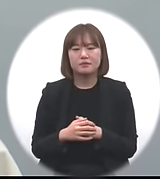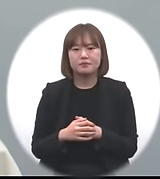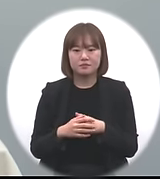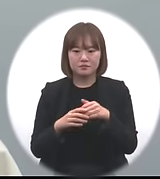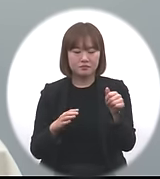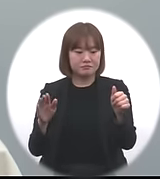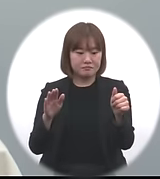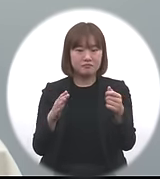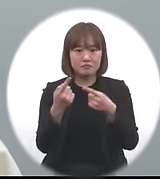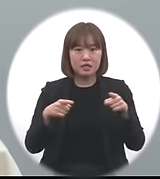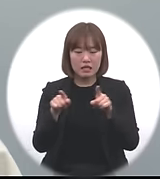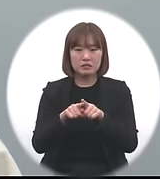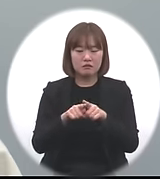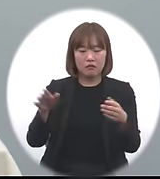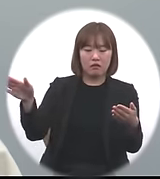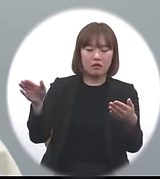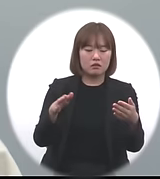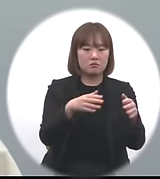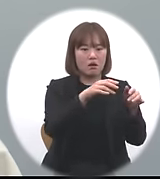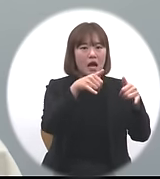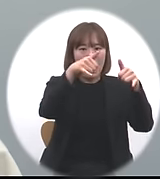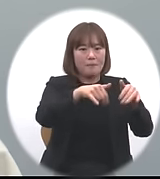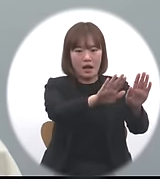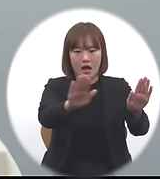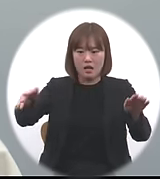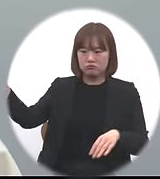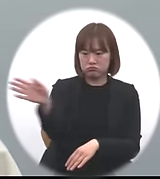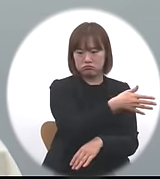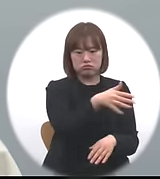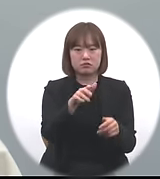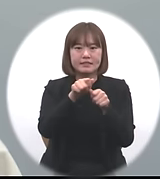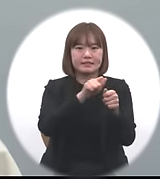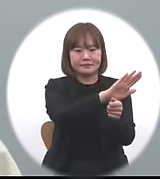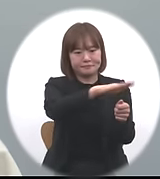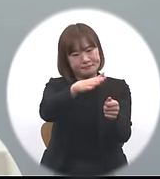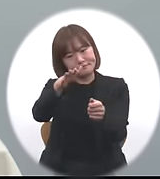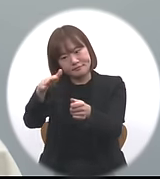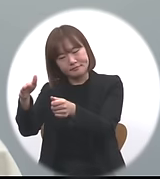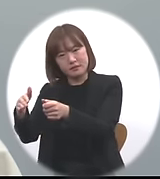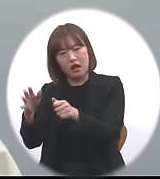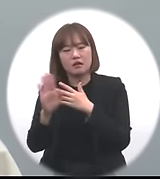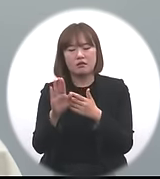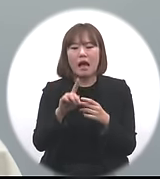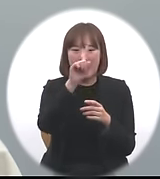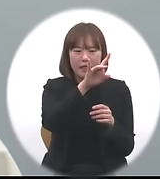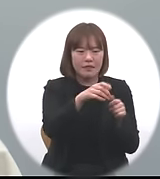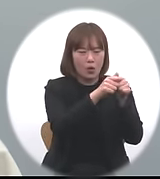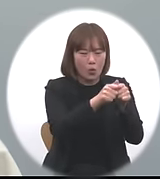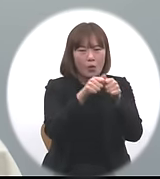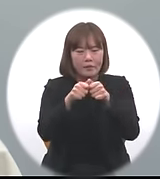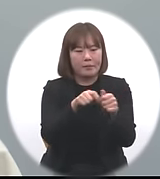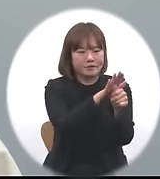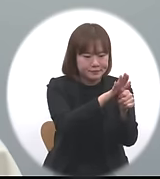늘어놓고 걸레를 들고 이렇게 10개를 같이 문지르시는 분이 있어요? 없단 말이에요. 어휴, 1,000만 원짜리인데 호